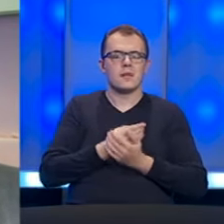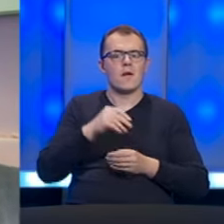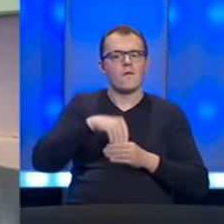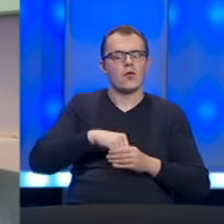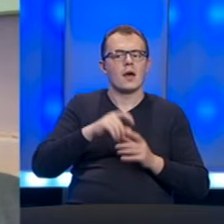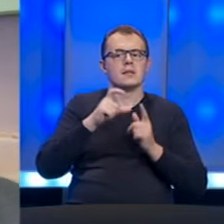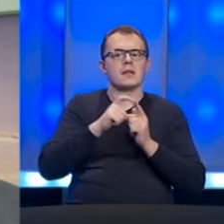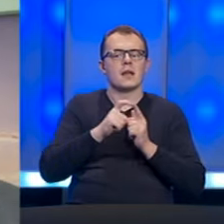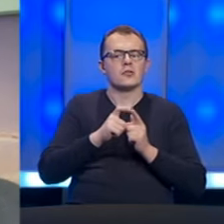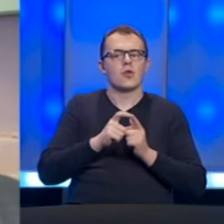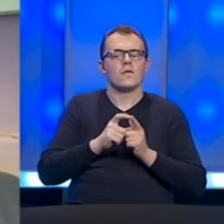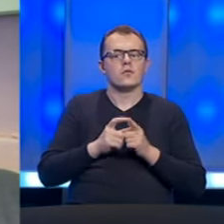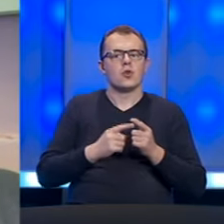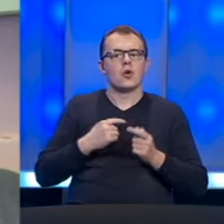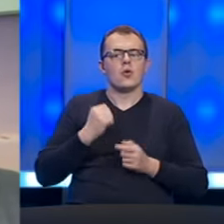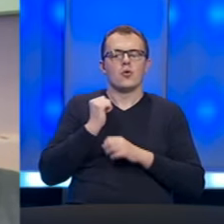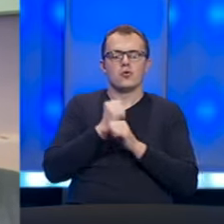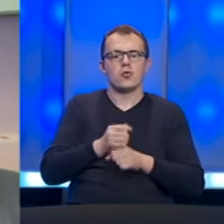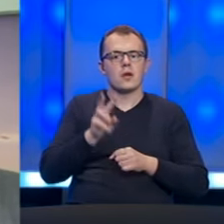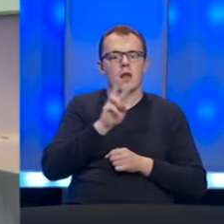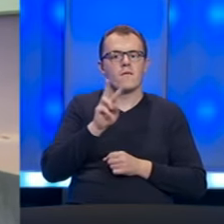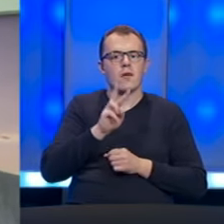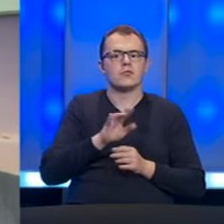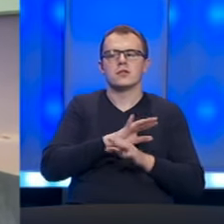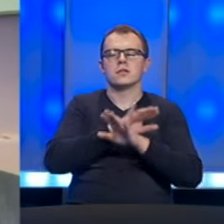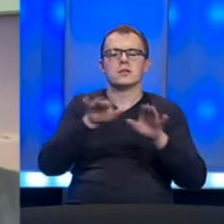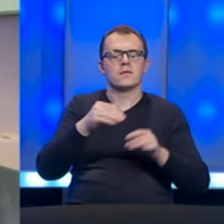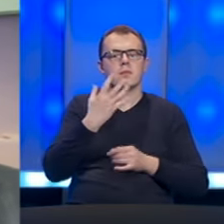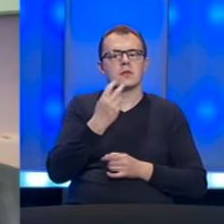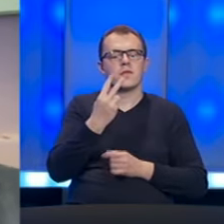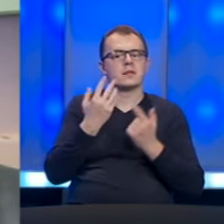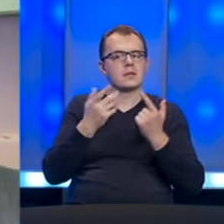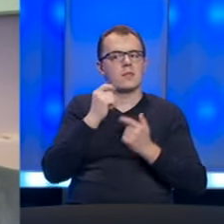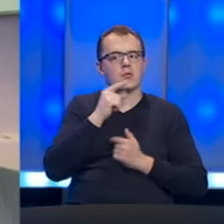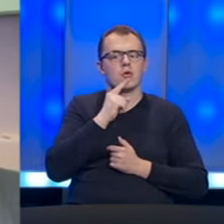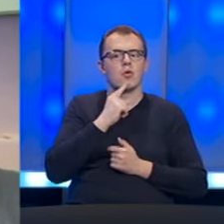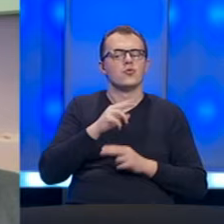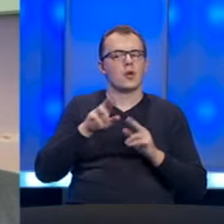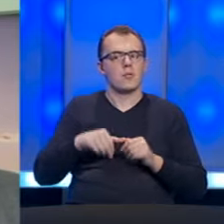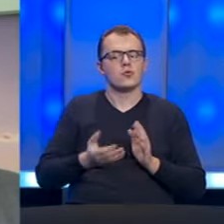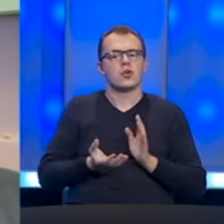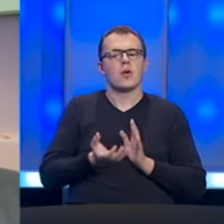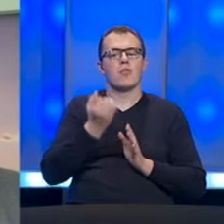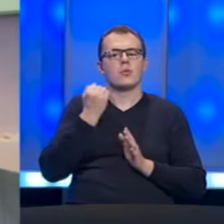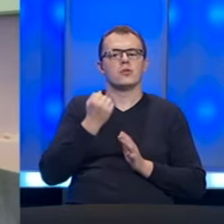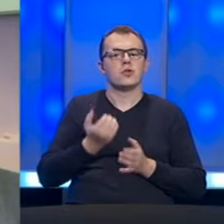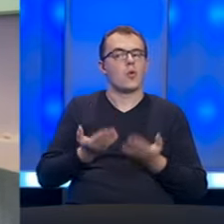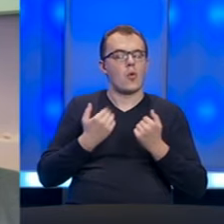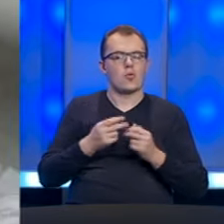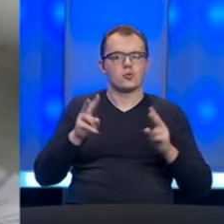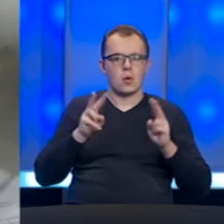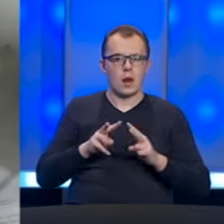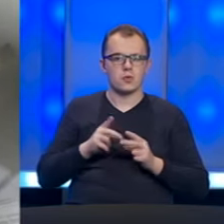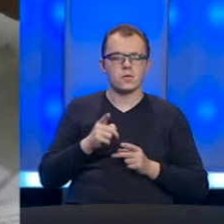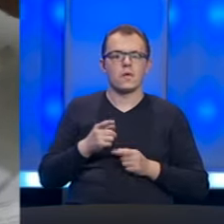Fondacije Drašković su donijeli vaučere za svih 527 ljudi koji će moći podići, odnosno realizovati